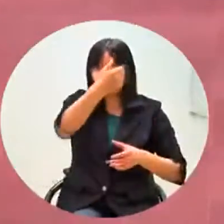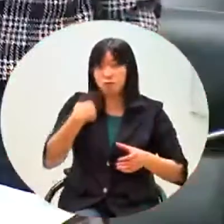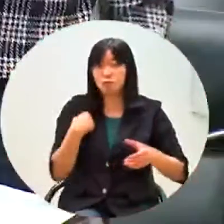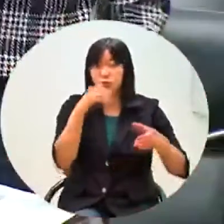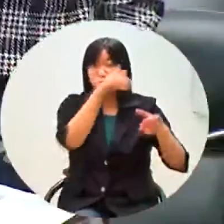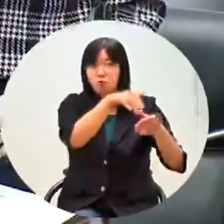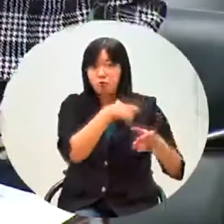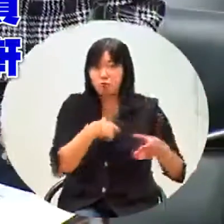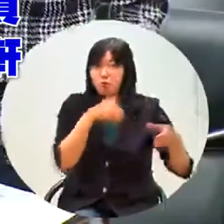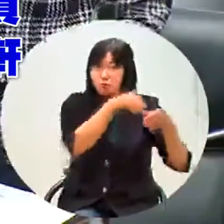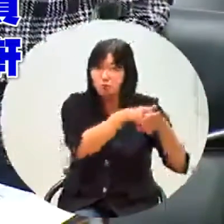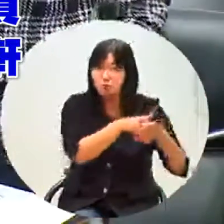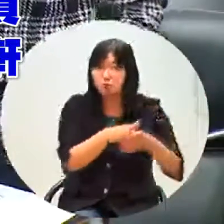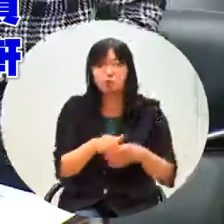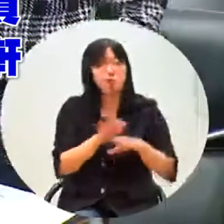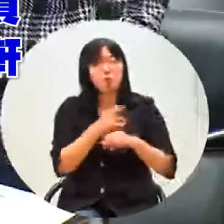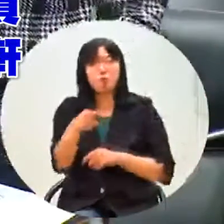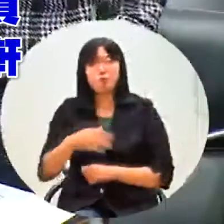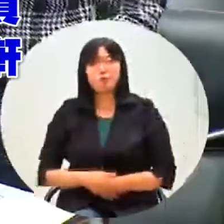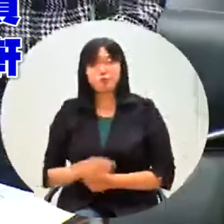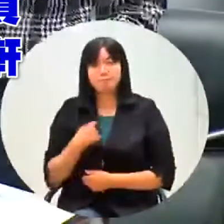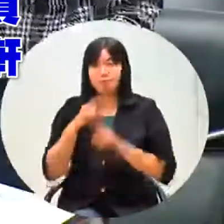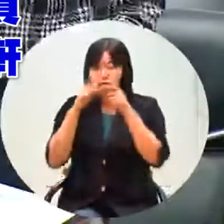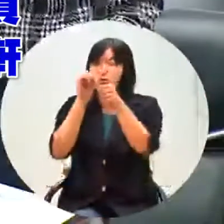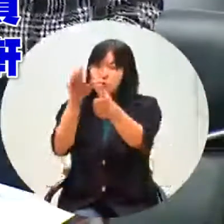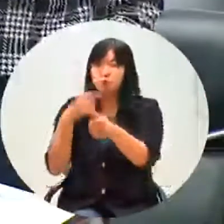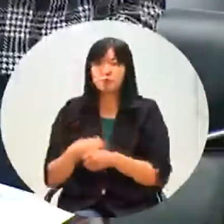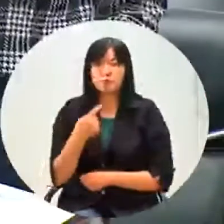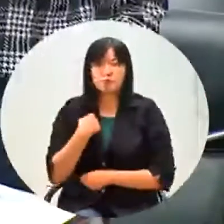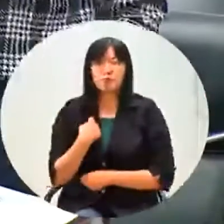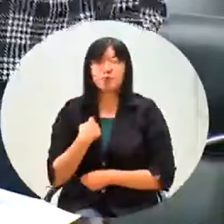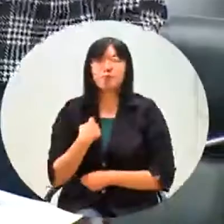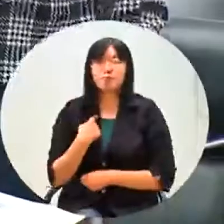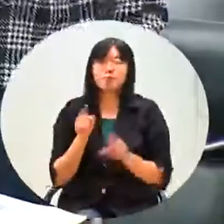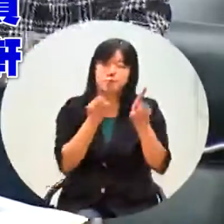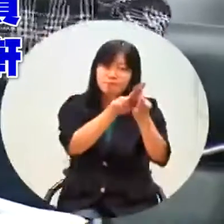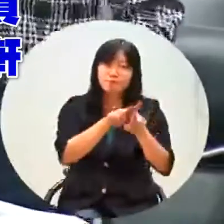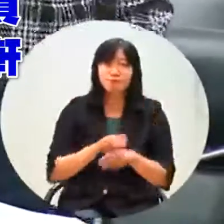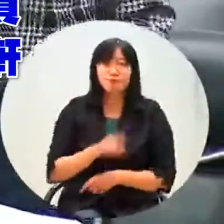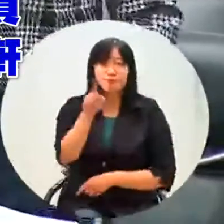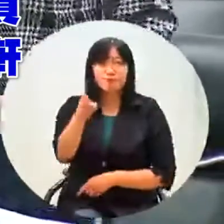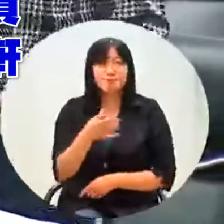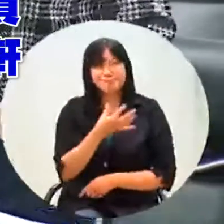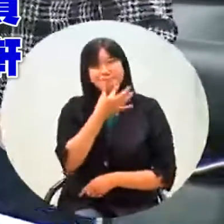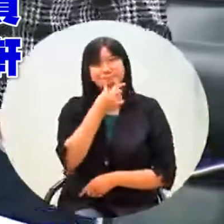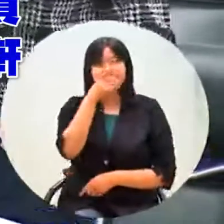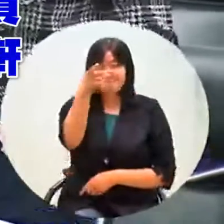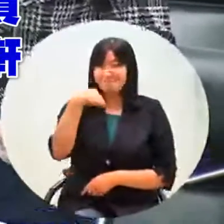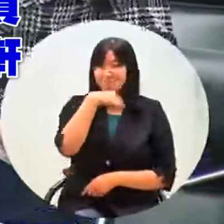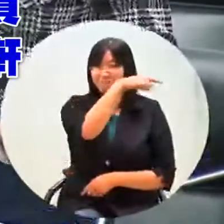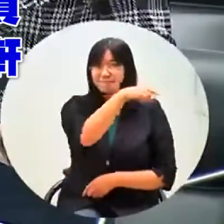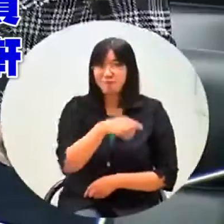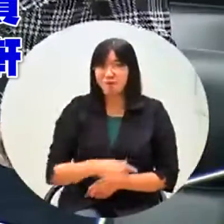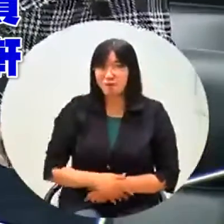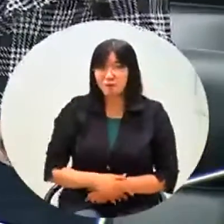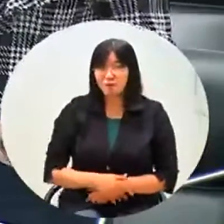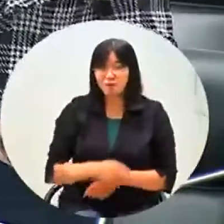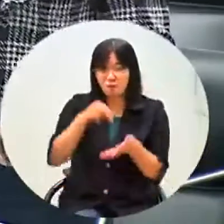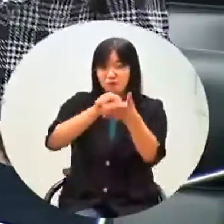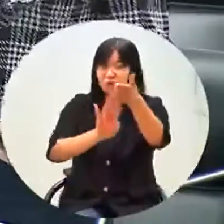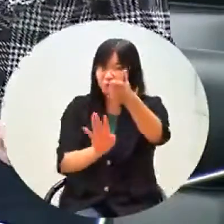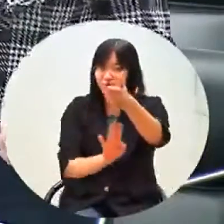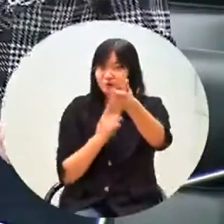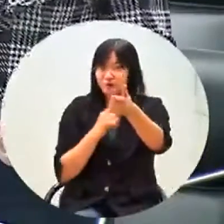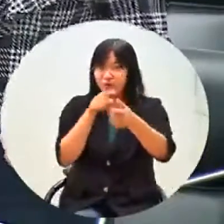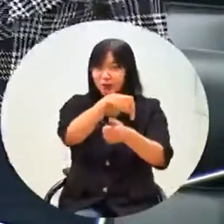我会陪你， 好， 你会陪我， 对， 坐满四年。 我怕你去选立委， 我没有选立委啊，你在问我对不对？